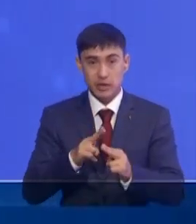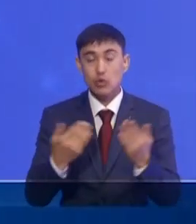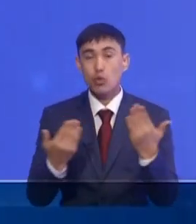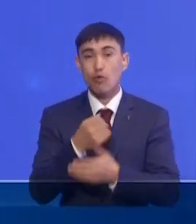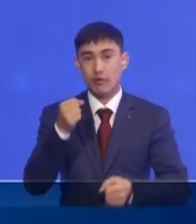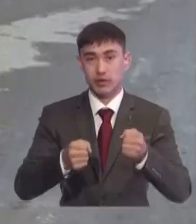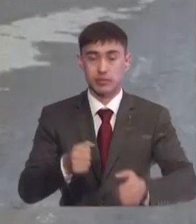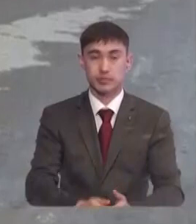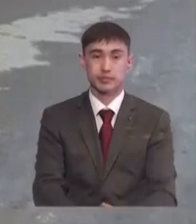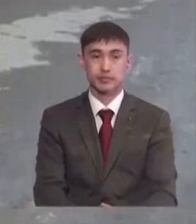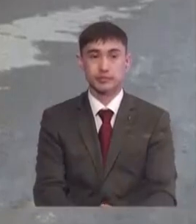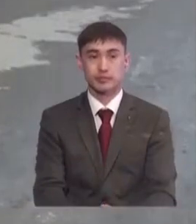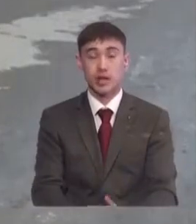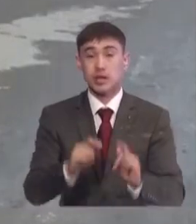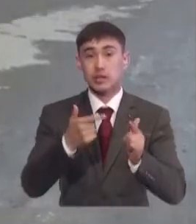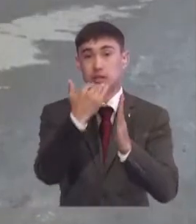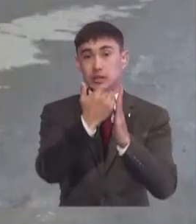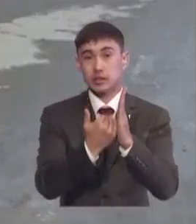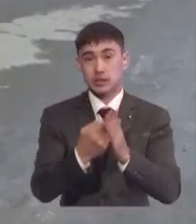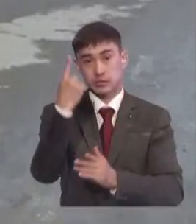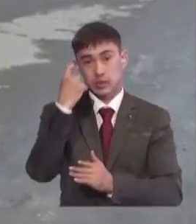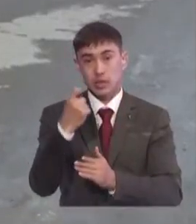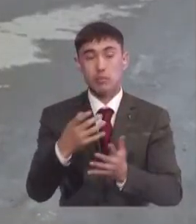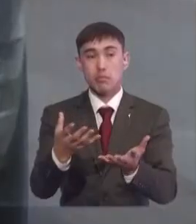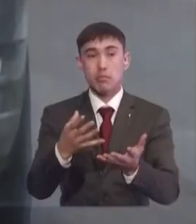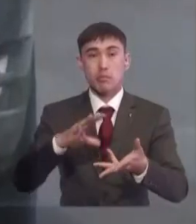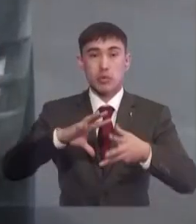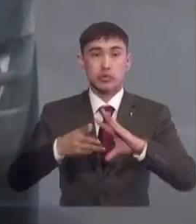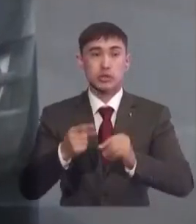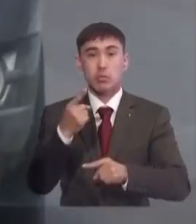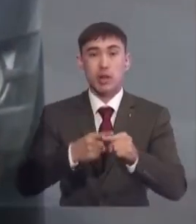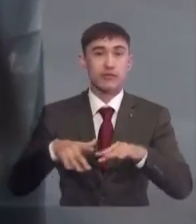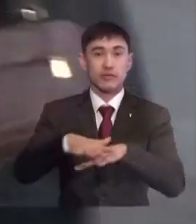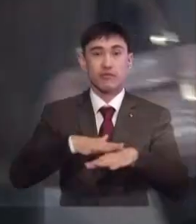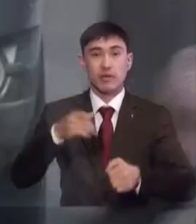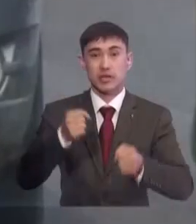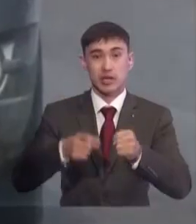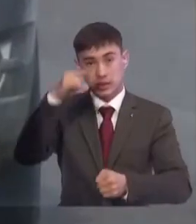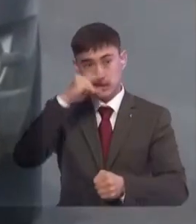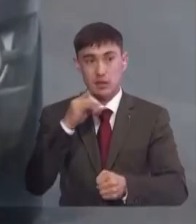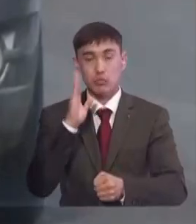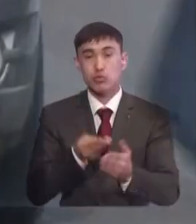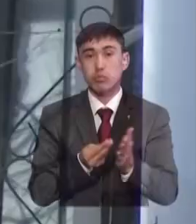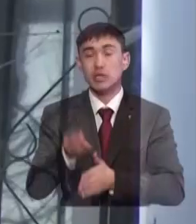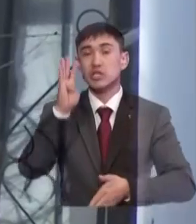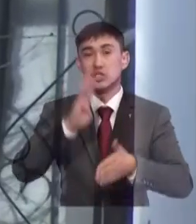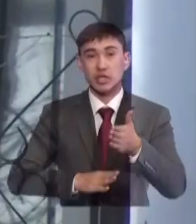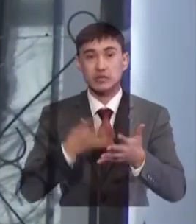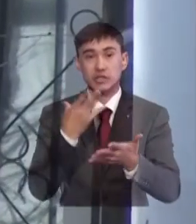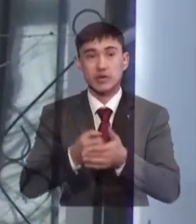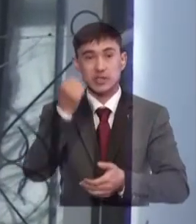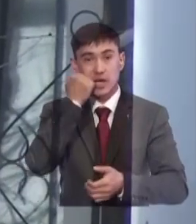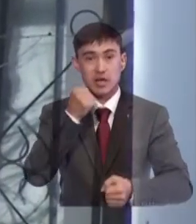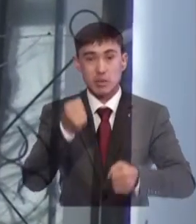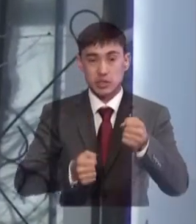новые авто. Согласно статистическим данным, получается, что половине всех водителей Казахстана придется платить штраф за свои